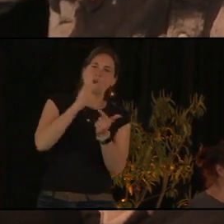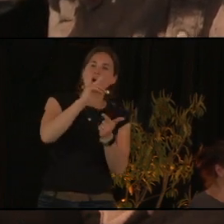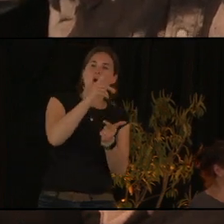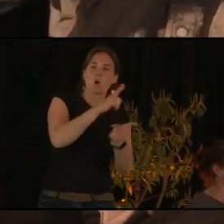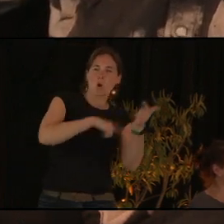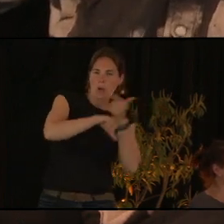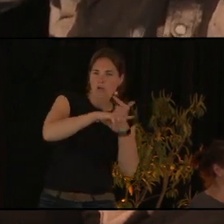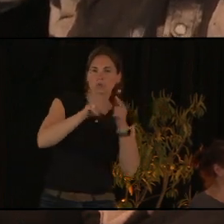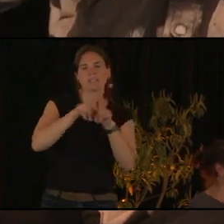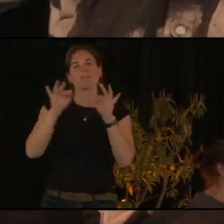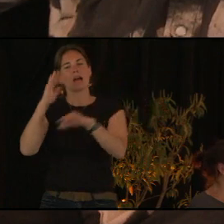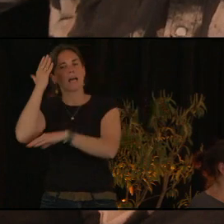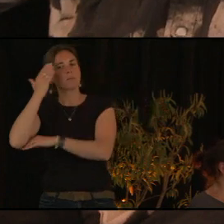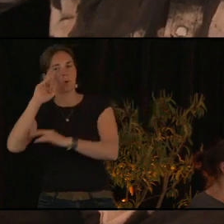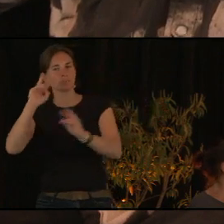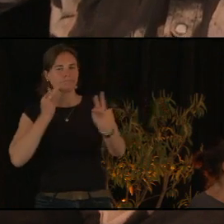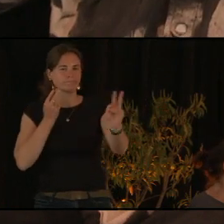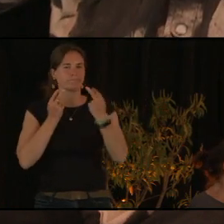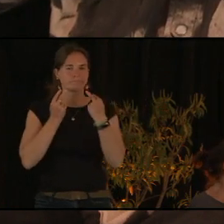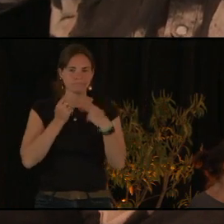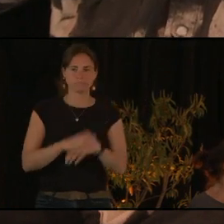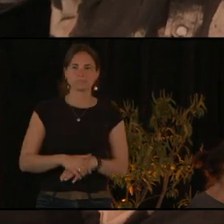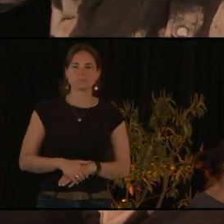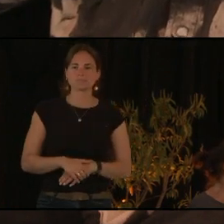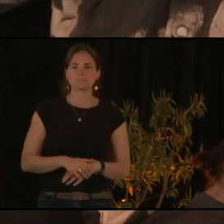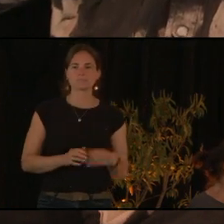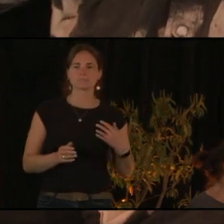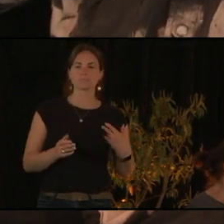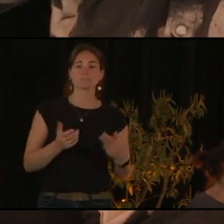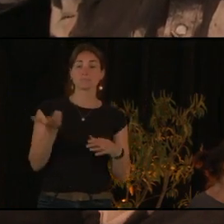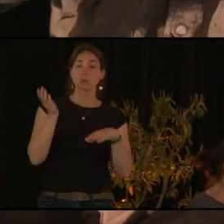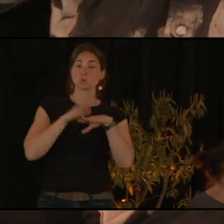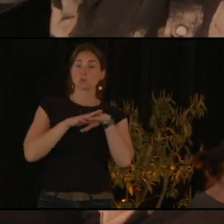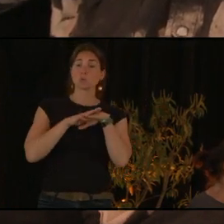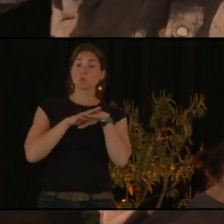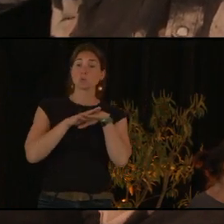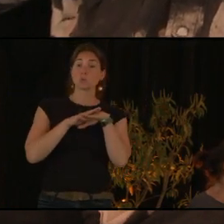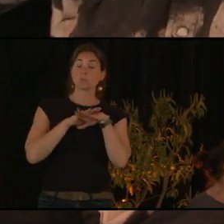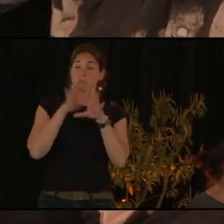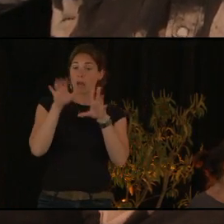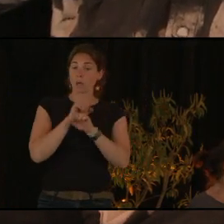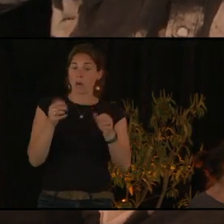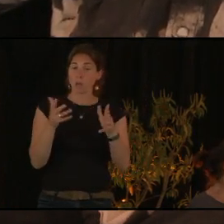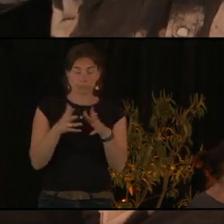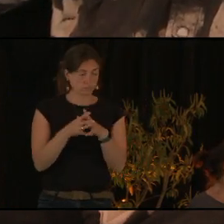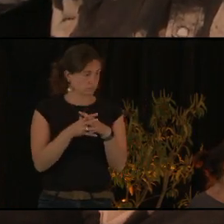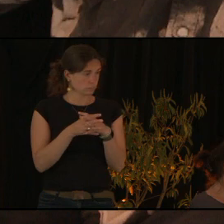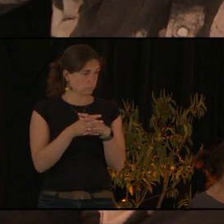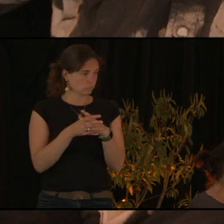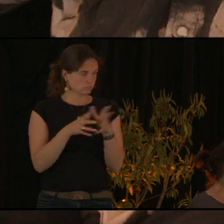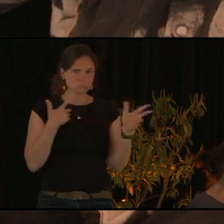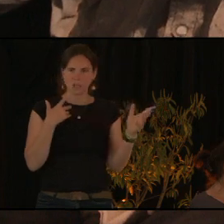La question de la trace, c'est une question qu'on va laisser. C'est une question qu'on se pose quand on est écrivain, justement.